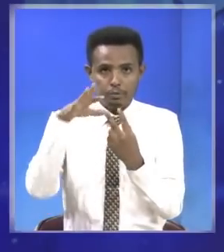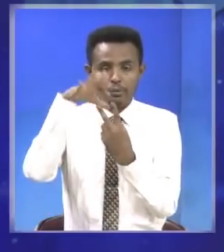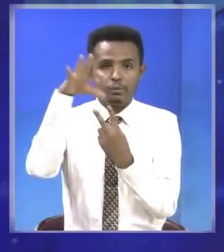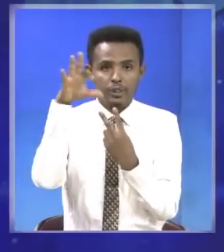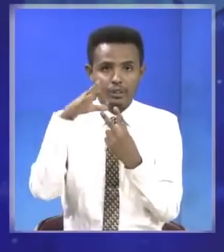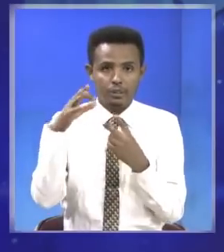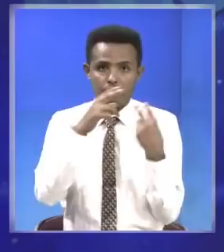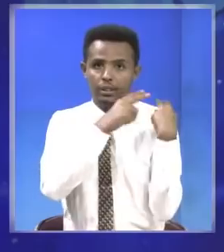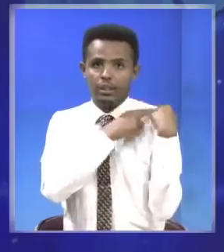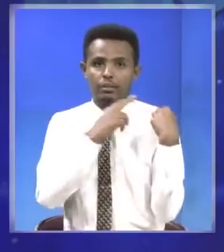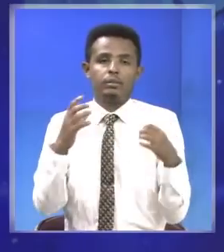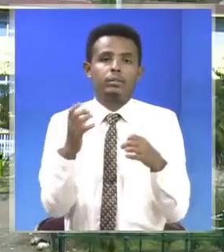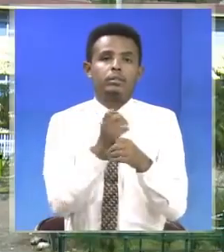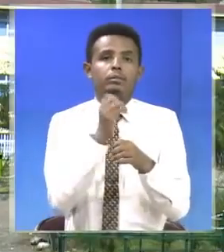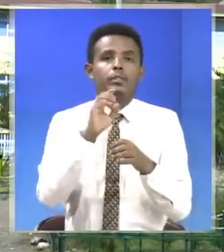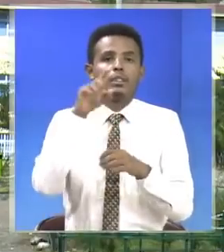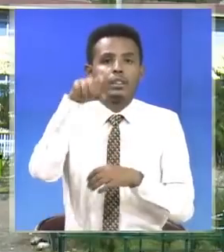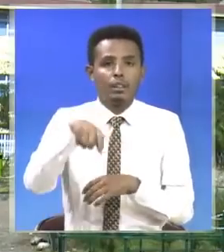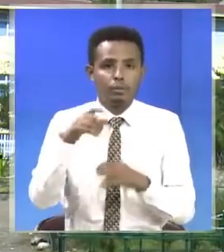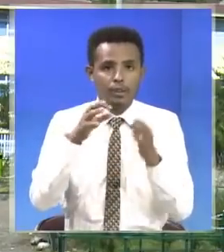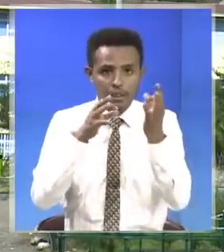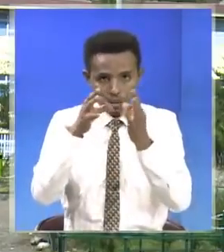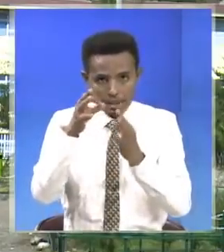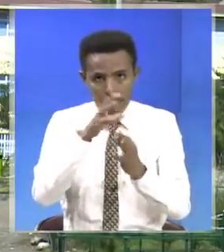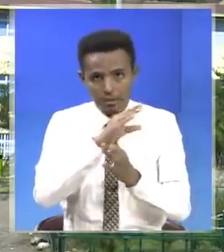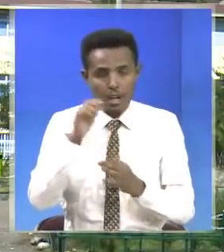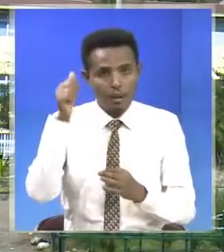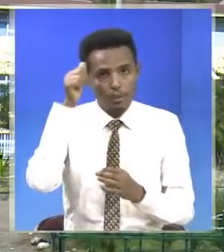መክረዋል። አብዮት ከፋለ።